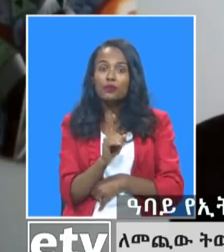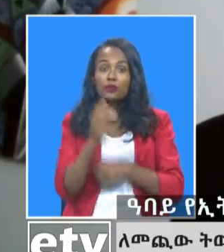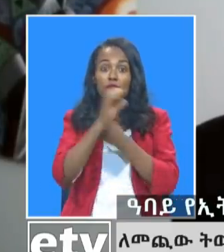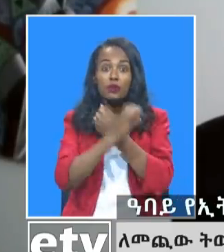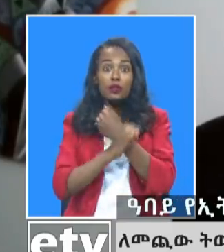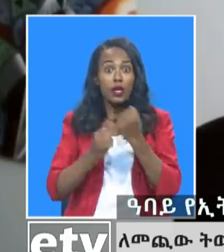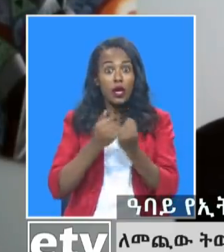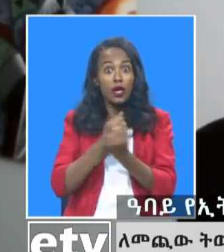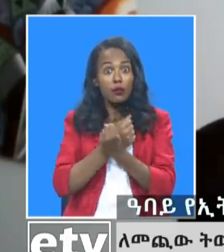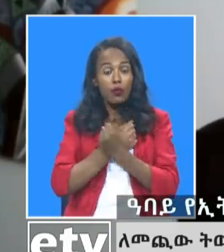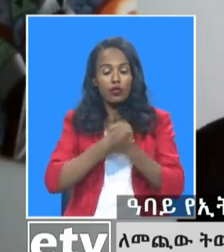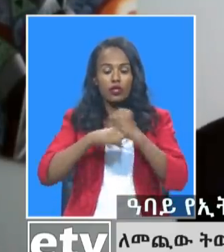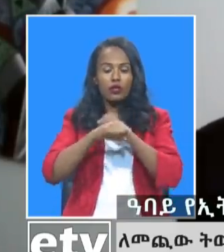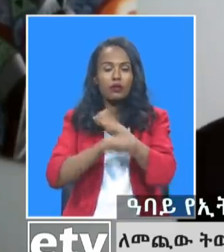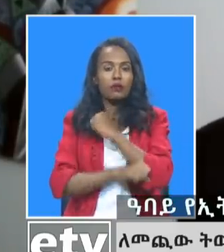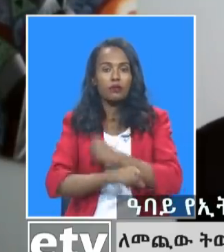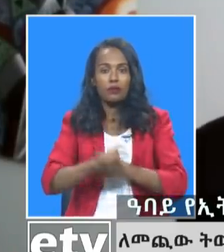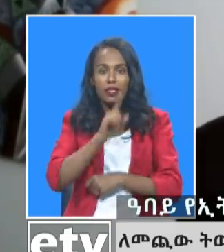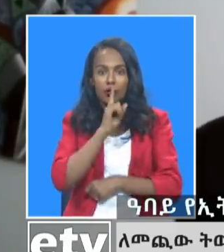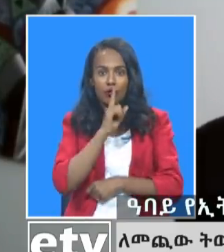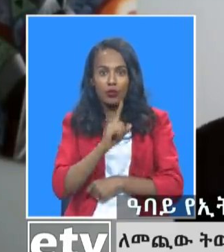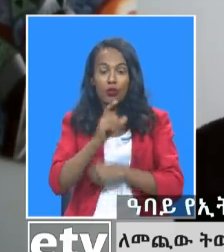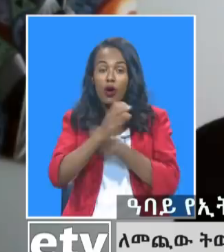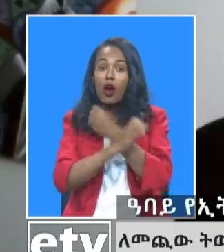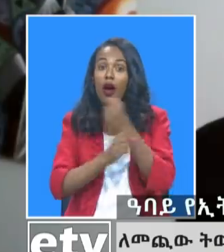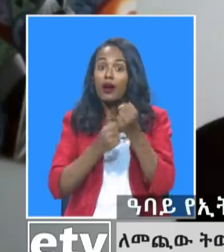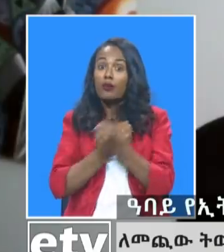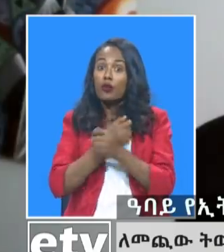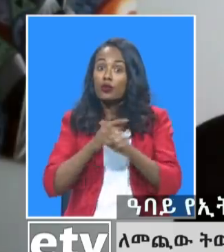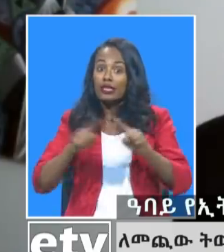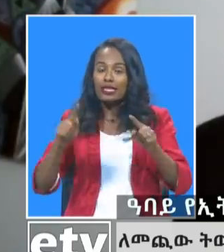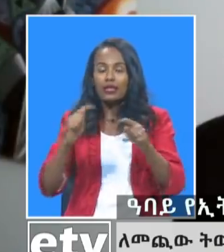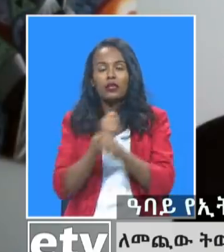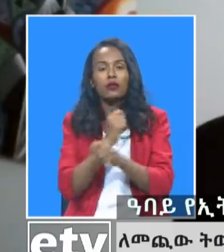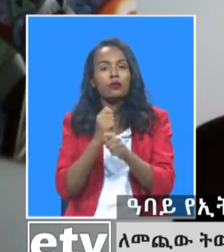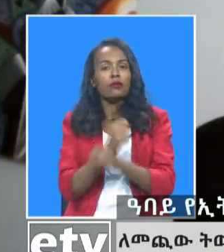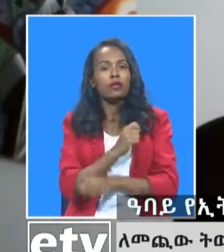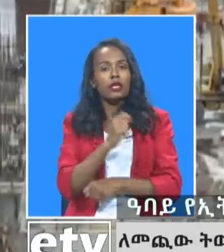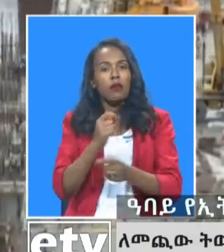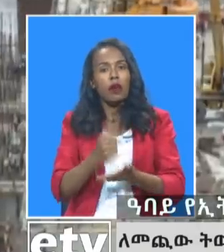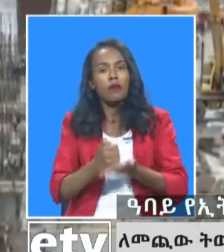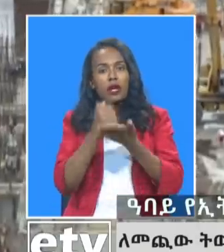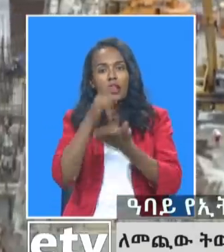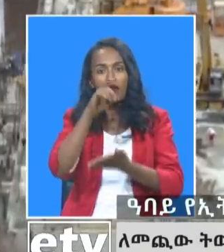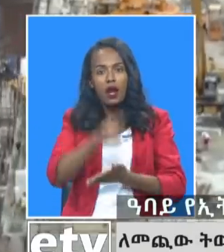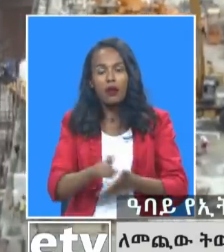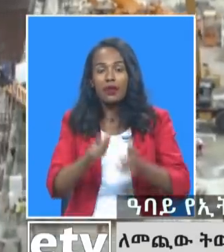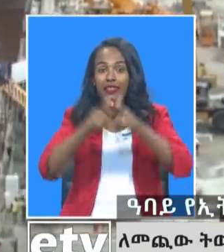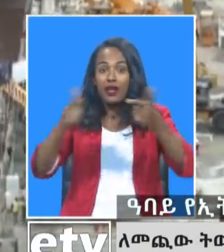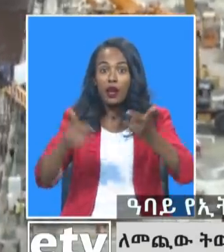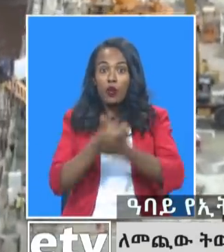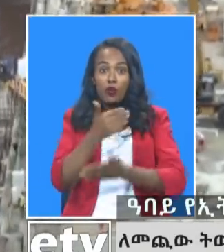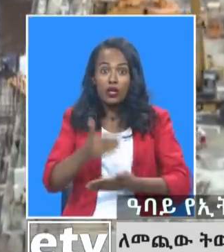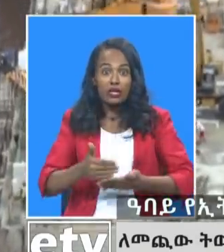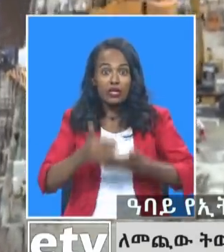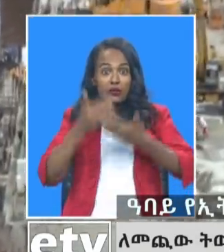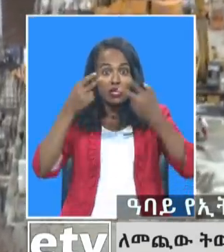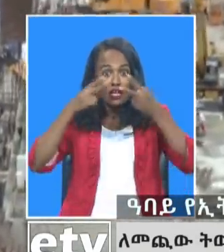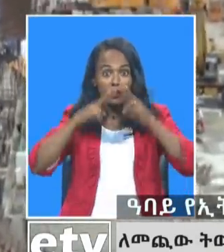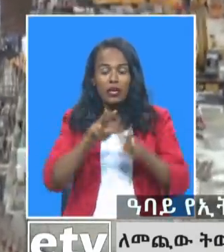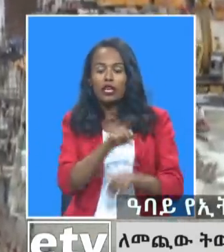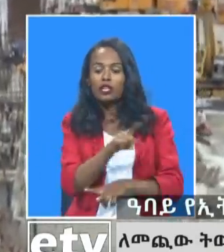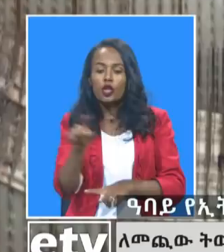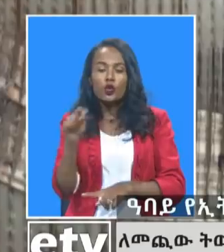አገር መውደድ መሰረቱ ነው። አገር መውደድ ግን በተግባር መደገፍ አለበት። የታላቁ ህዳሴ ግድብን በተመለከተ